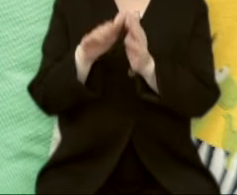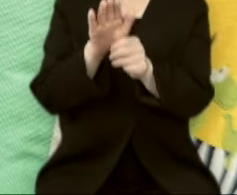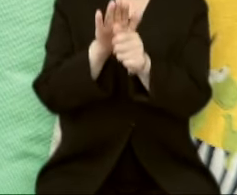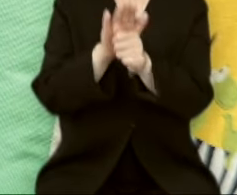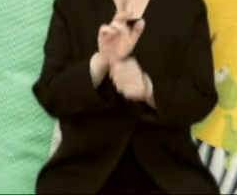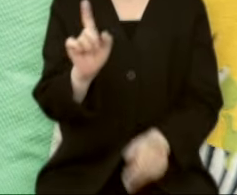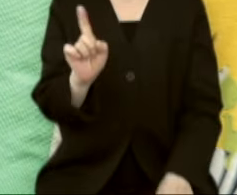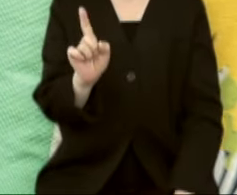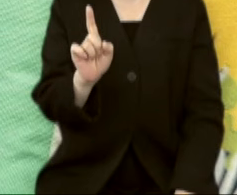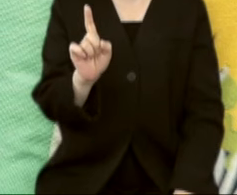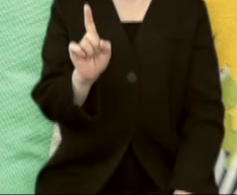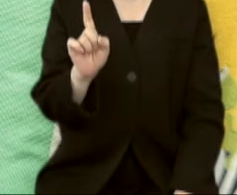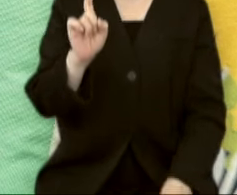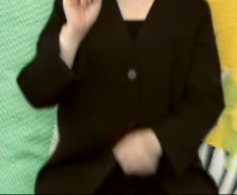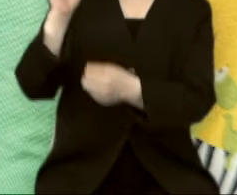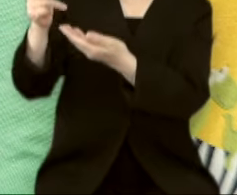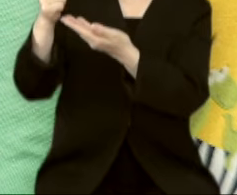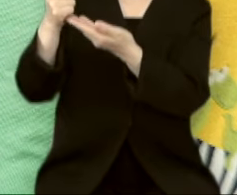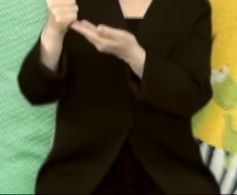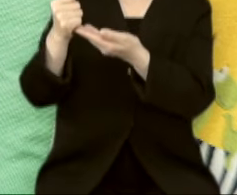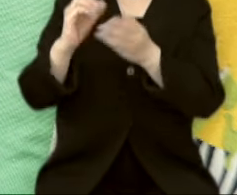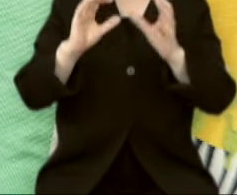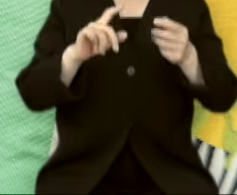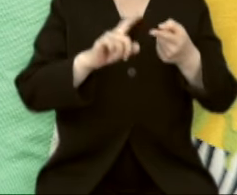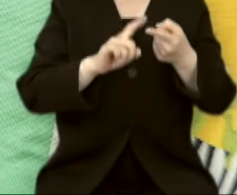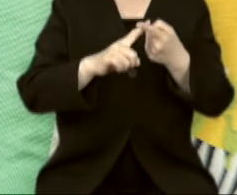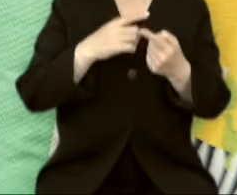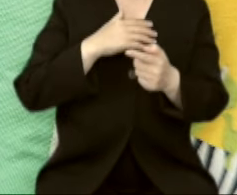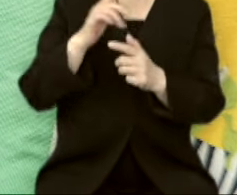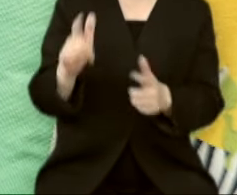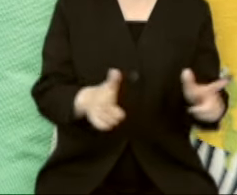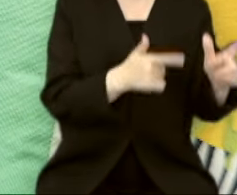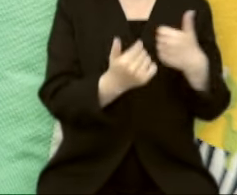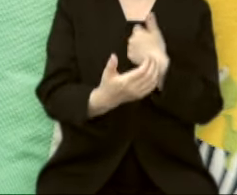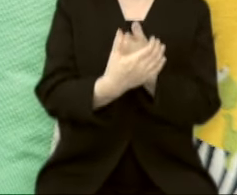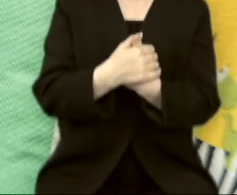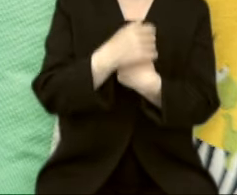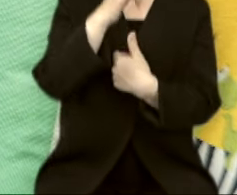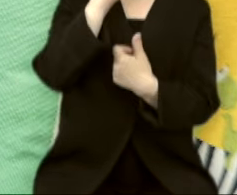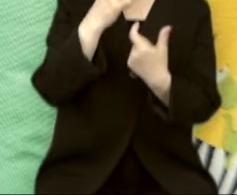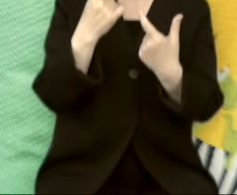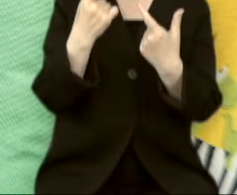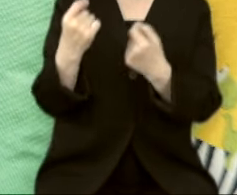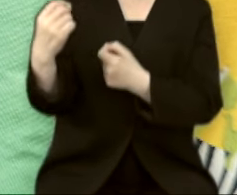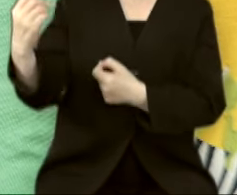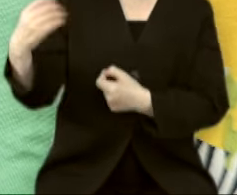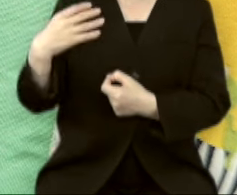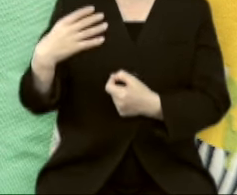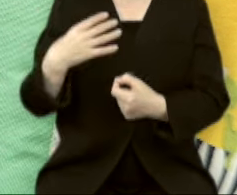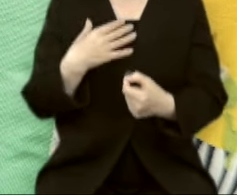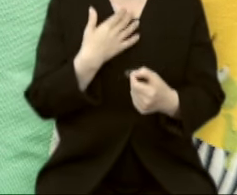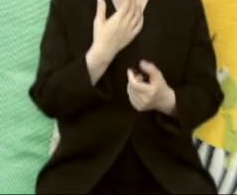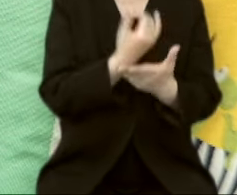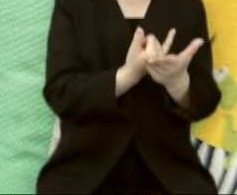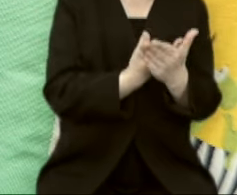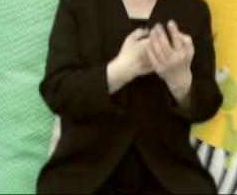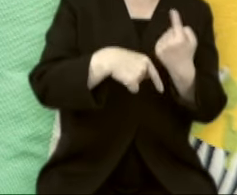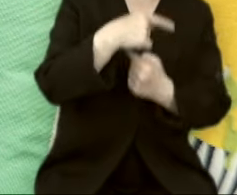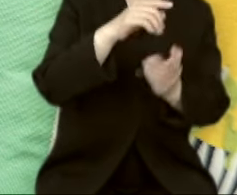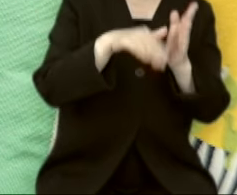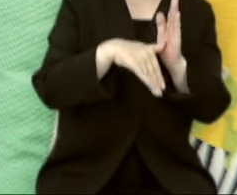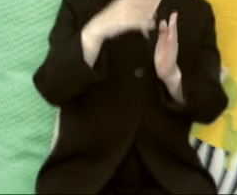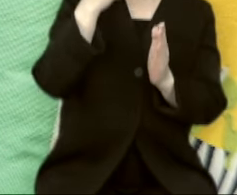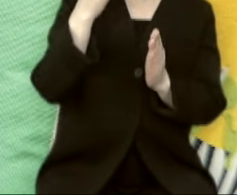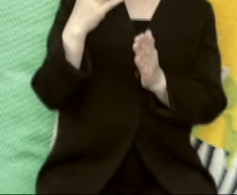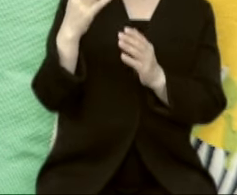수 있을까 기도하는 중에 하나님께서 이 아이들을 내가 하루 종일 맡아주면 좋겠다. 그러니까 고아원을 하면 엄마가